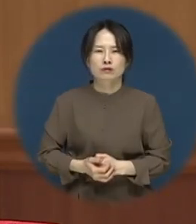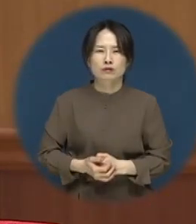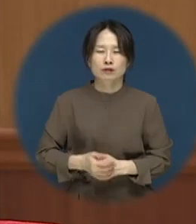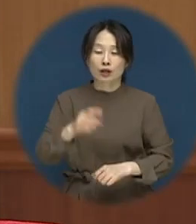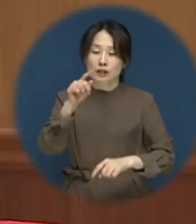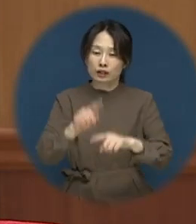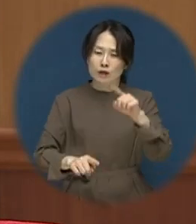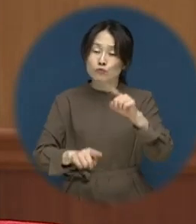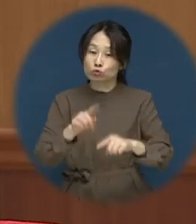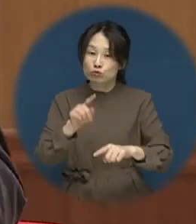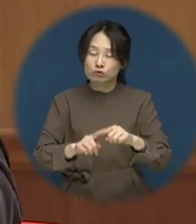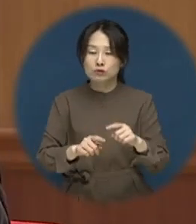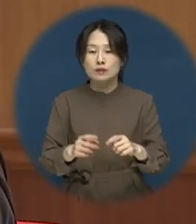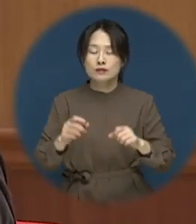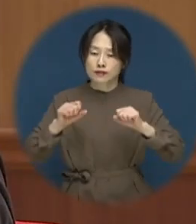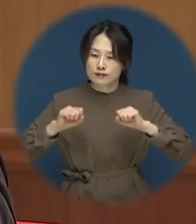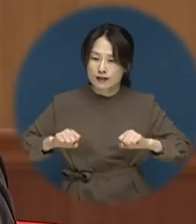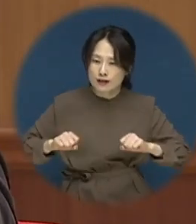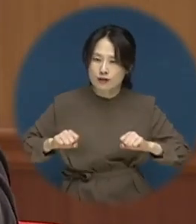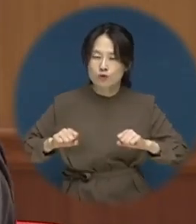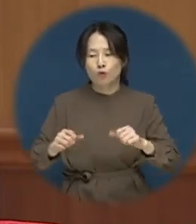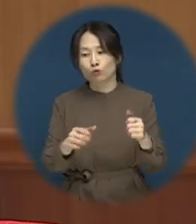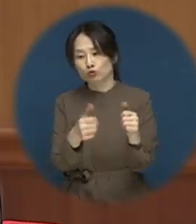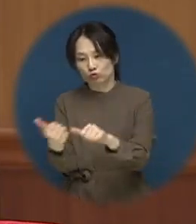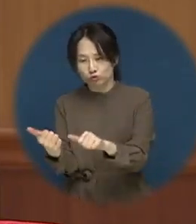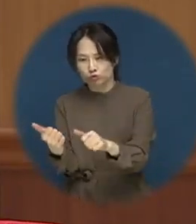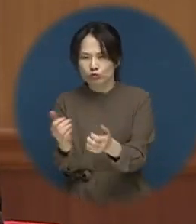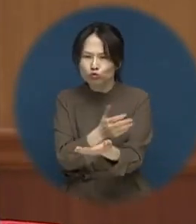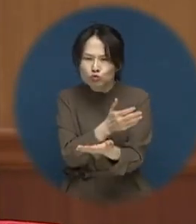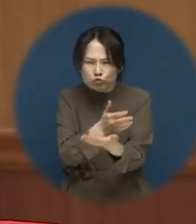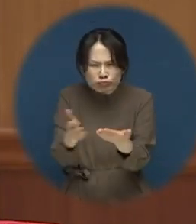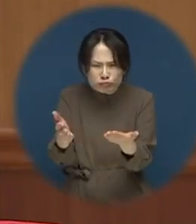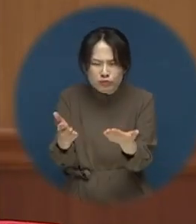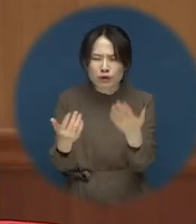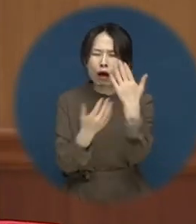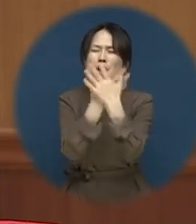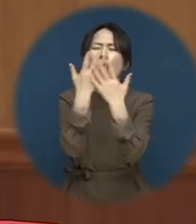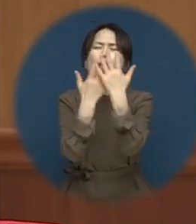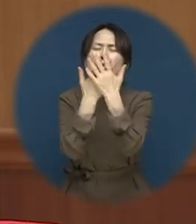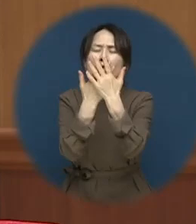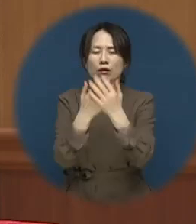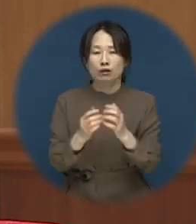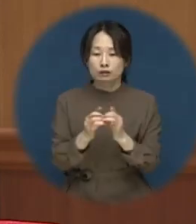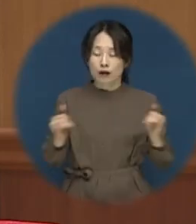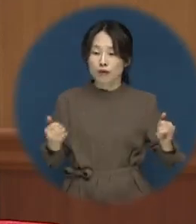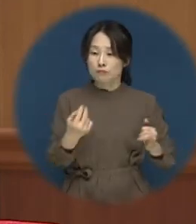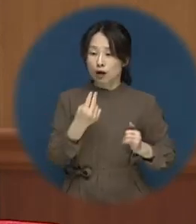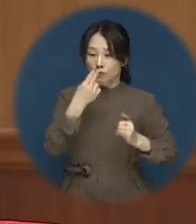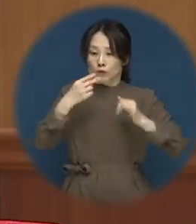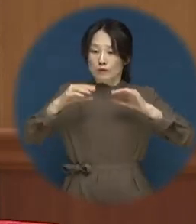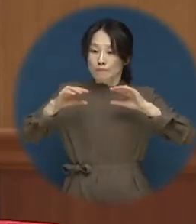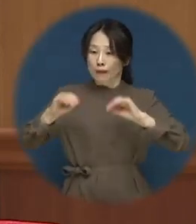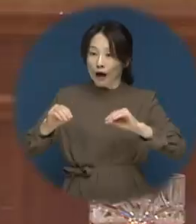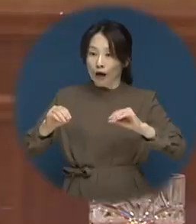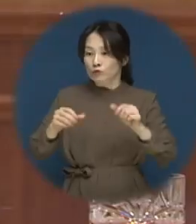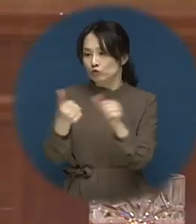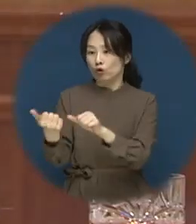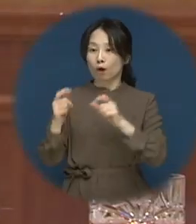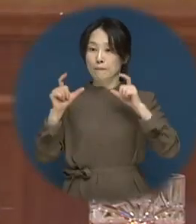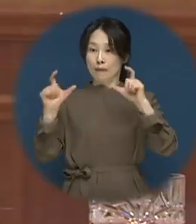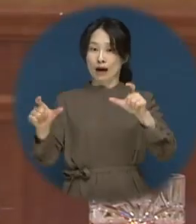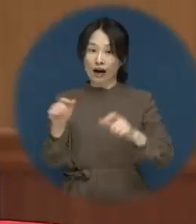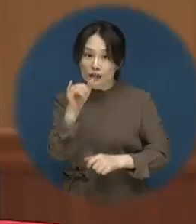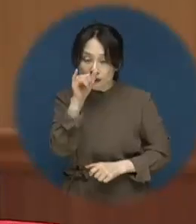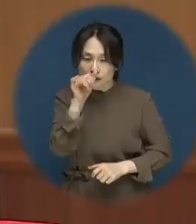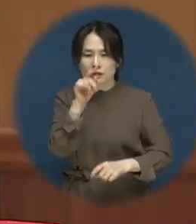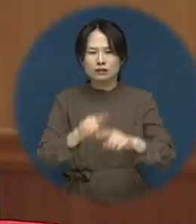아주 모호해요. 사람 같으면 숨이 딱 끊어지면 죽는 거잖아요. 그렇죠. 근데 나무는 그게 숨이 언제 끊어지는지 우리 알 수 없어요.